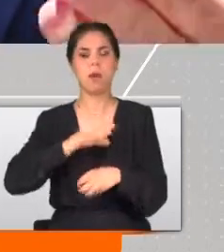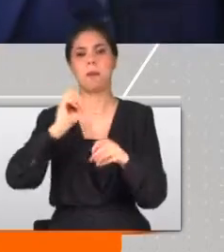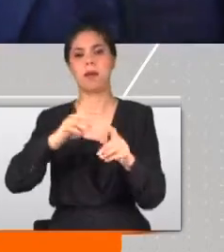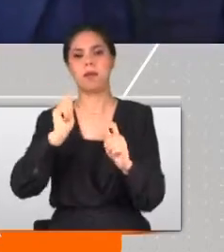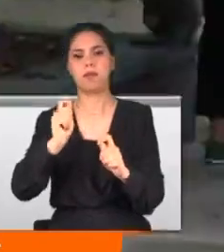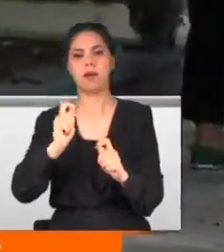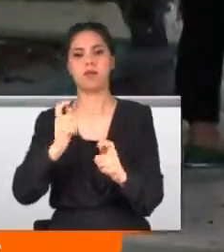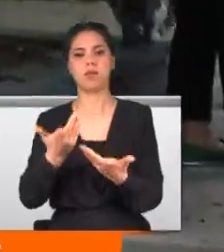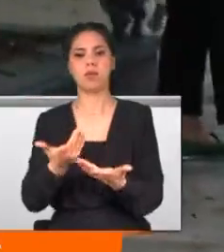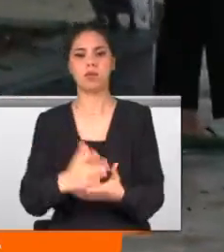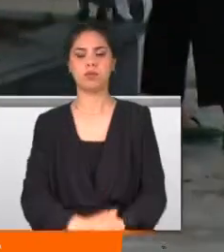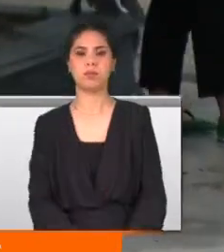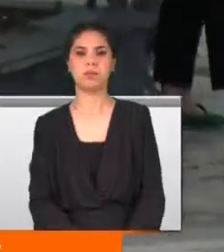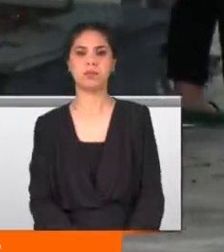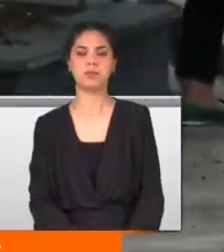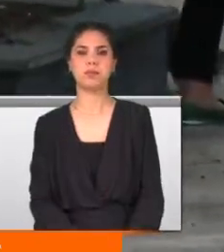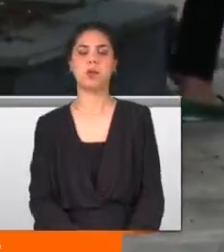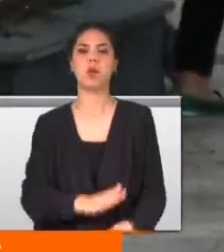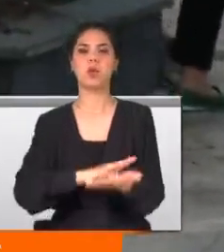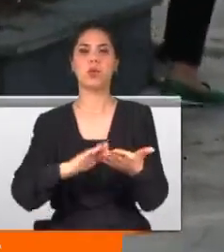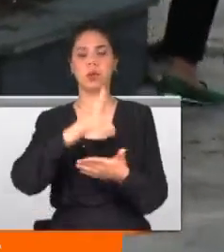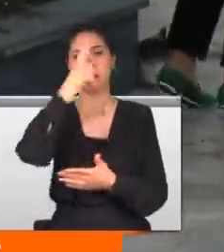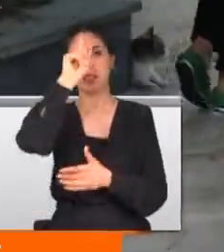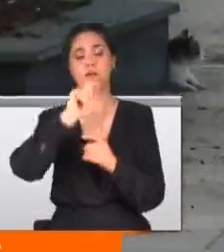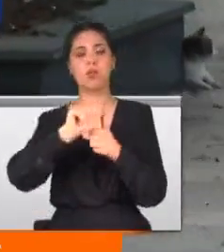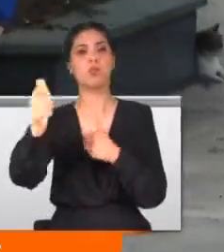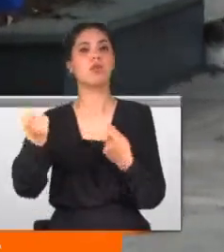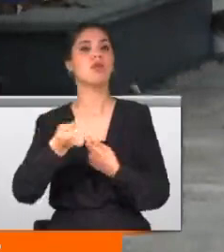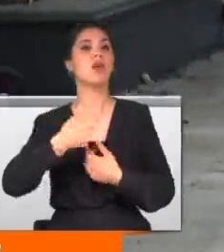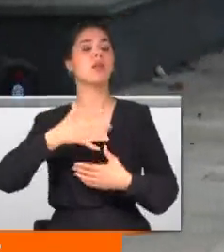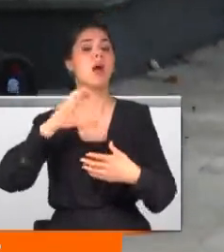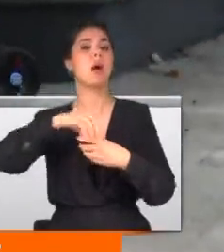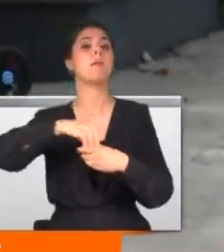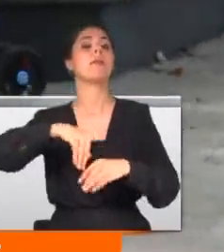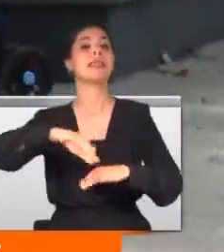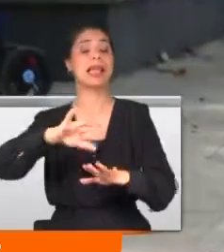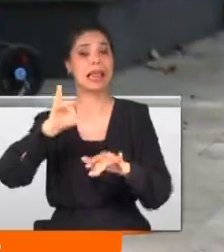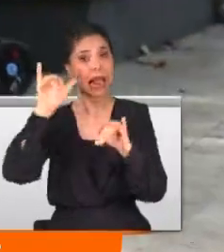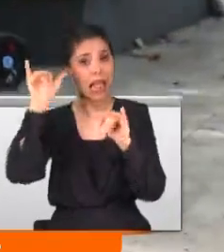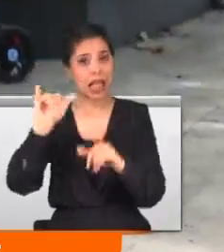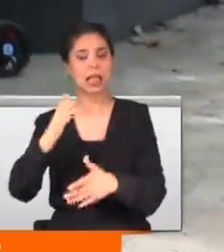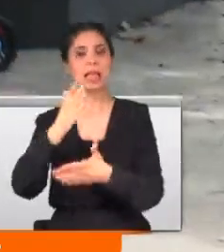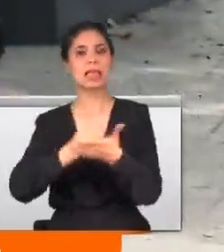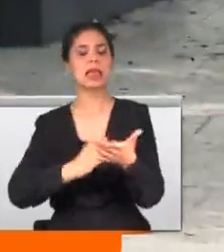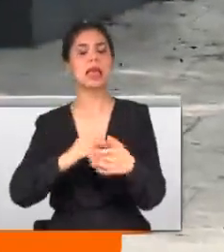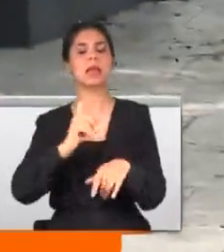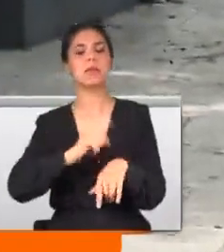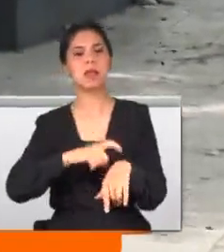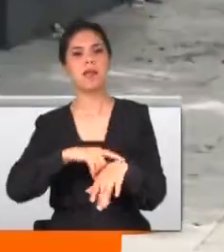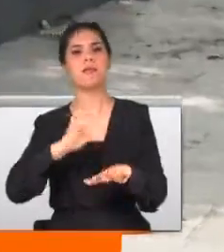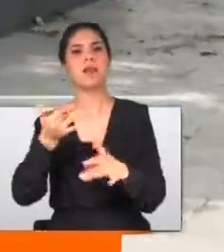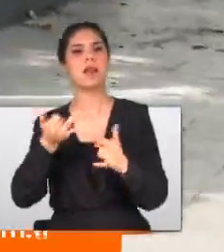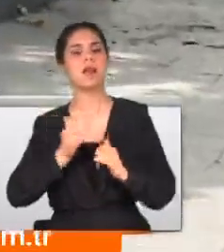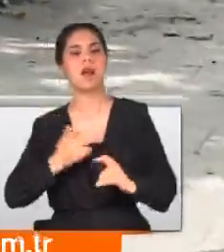şu an hanımların bu. Taslak düzenleme sadece uzaktan çalışmayı kapsamıyor. Aynı zamanda yarı zamanlı ve esnek saatli